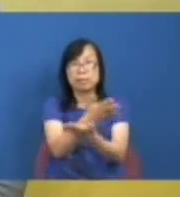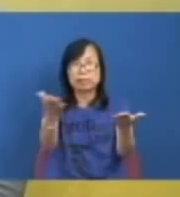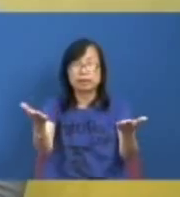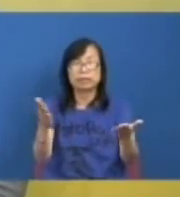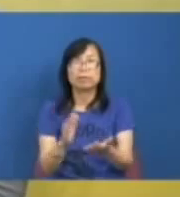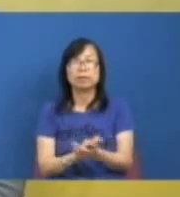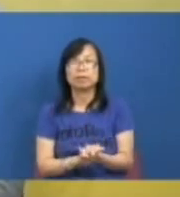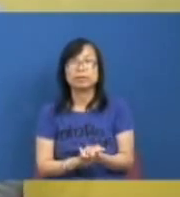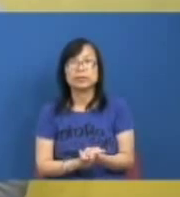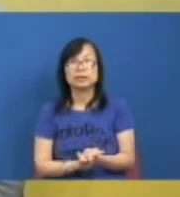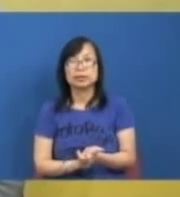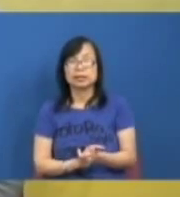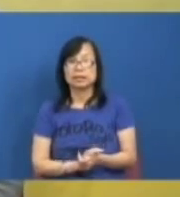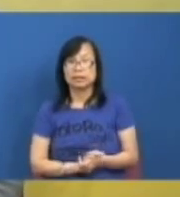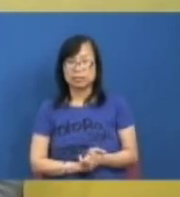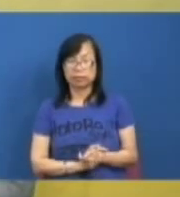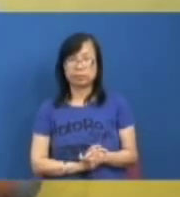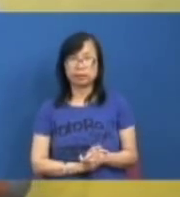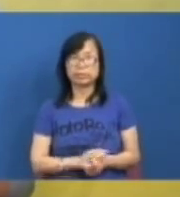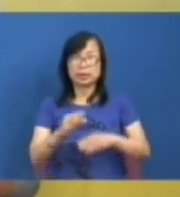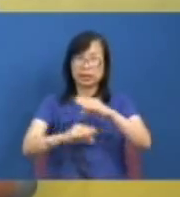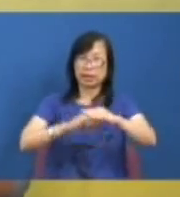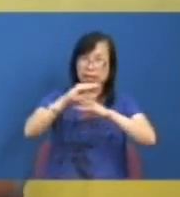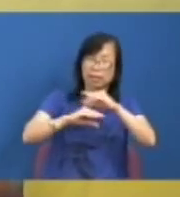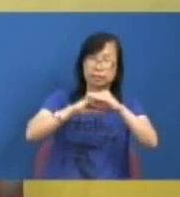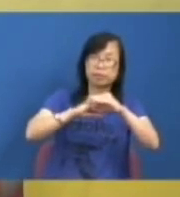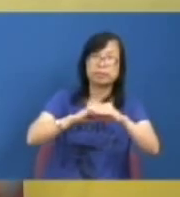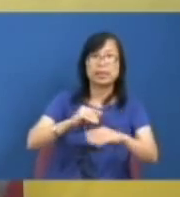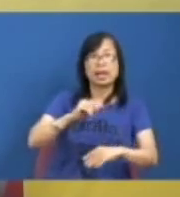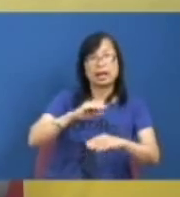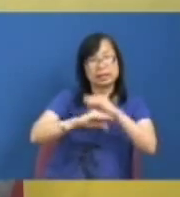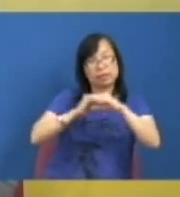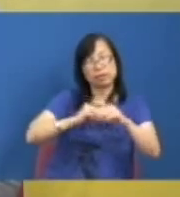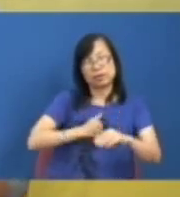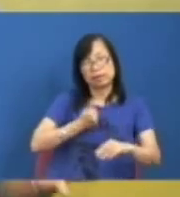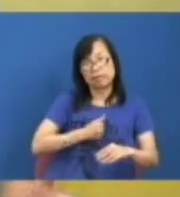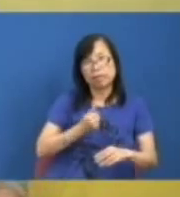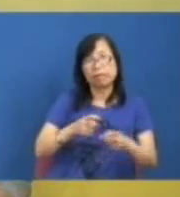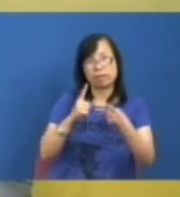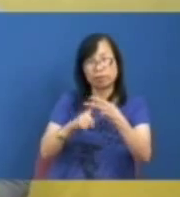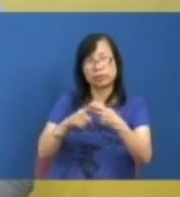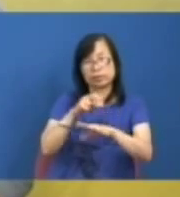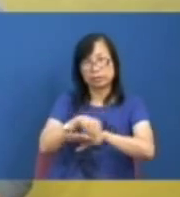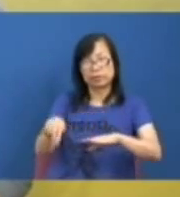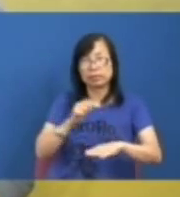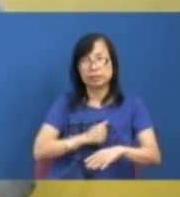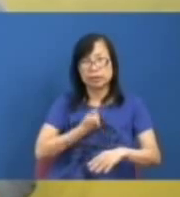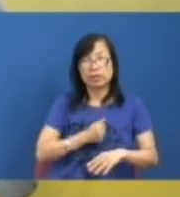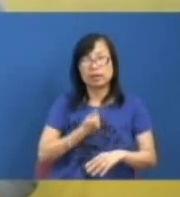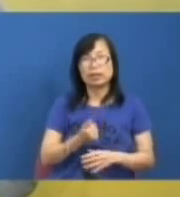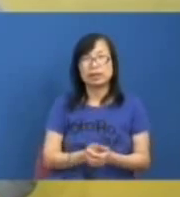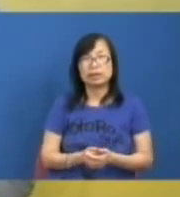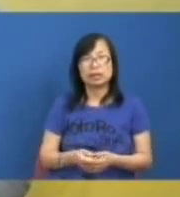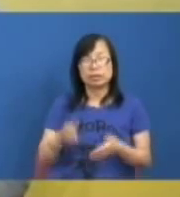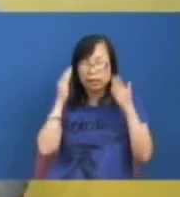喺呢個大前提，即係起樓，我諗建築師啦，或者工程師都係喺呢個範疇都係多